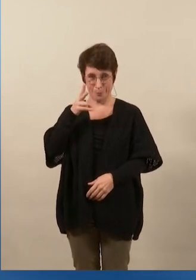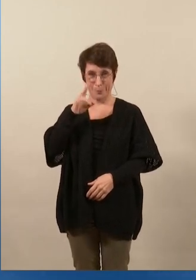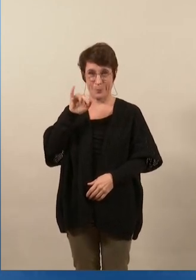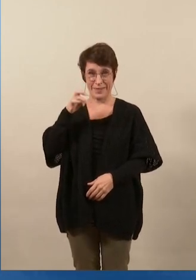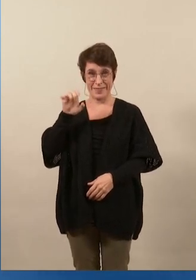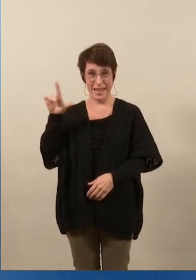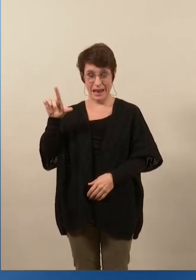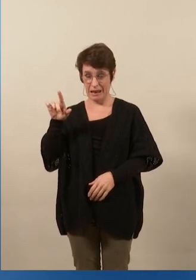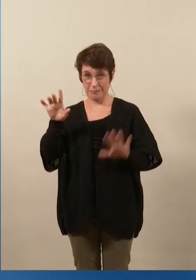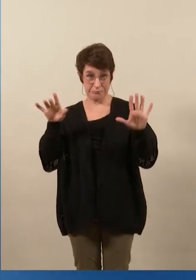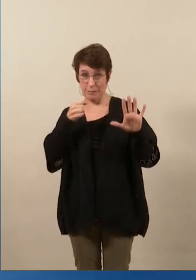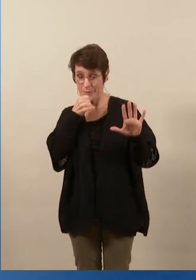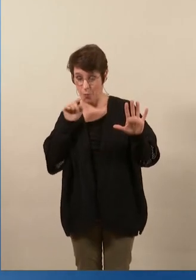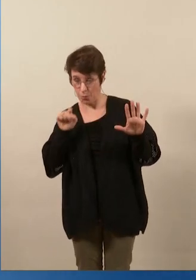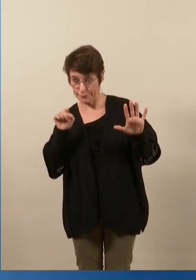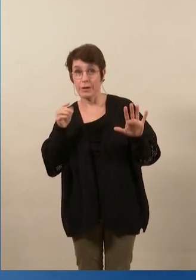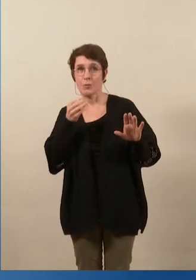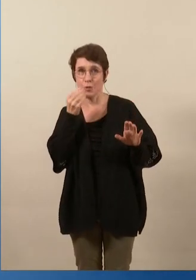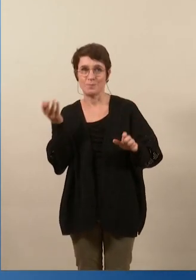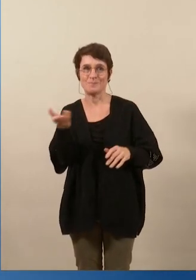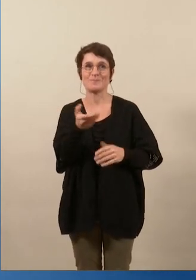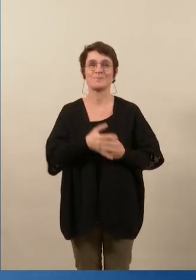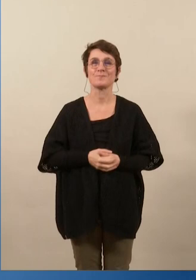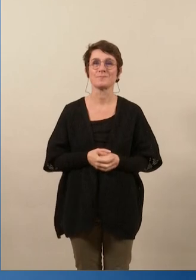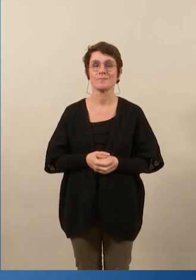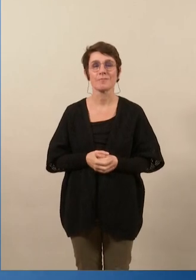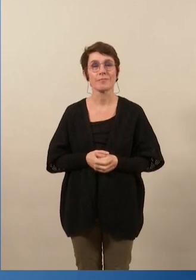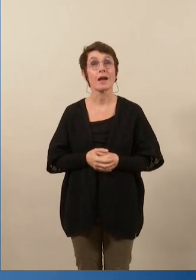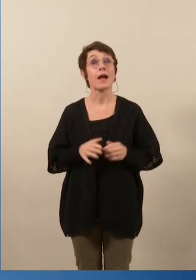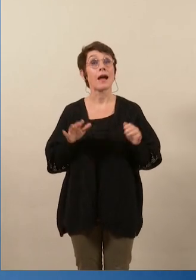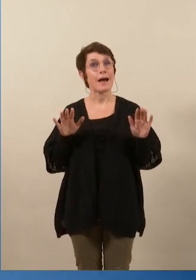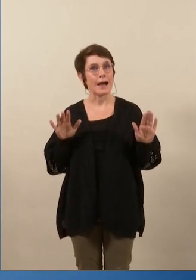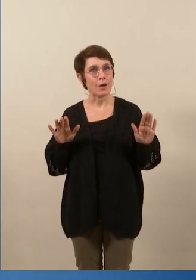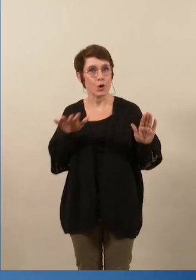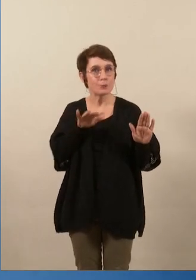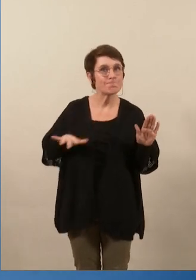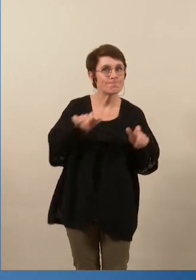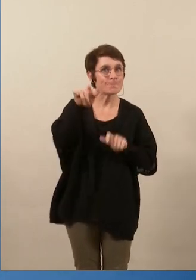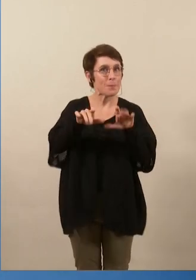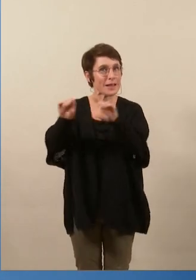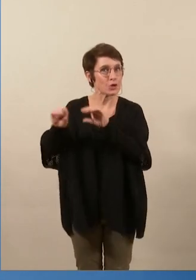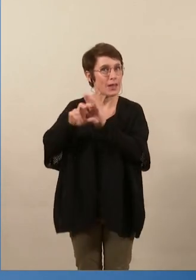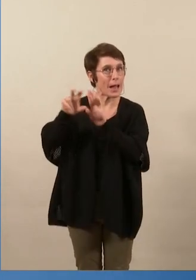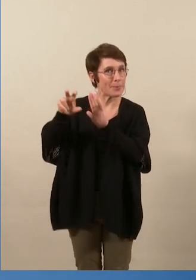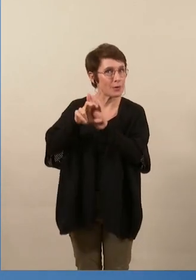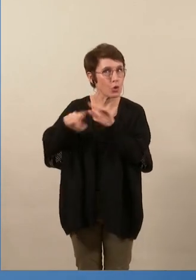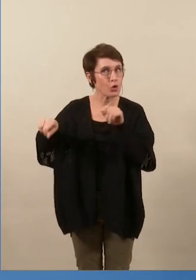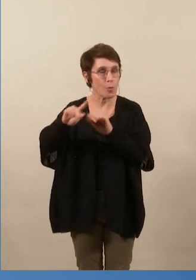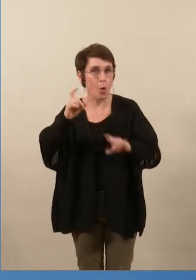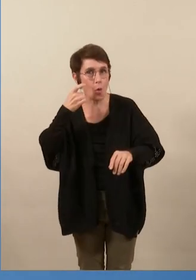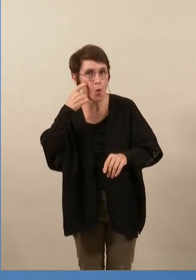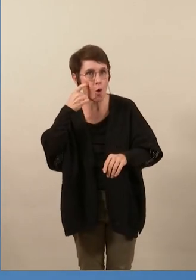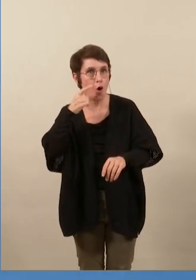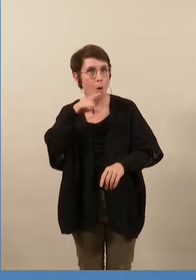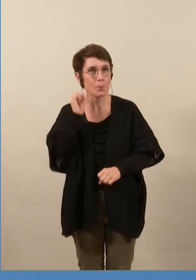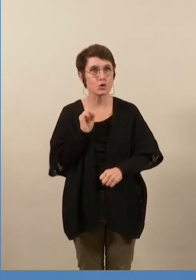merci alors que les grenoblot qui nous suivent et fait attention qu'É en fait est parti euh